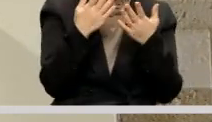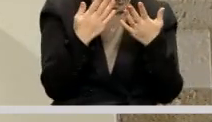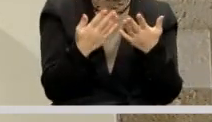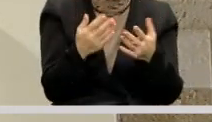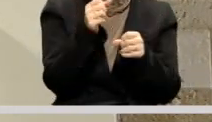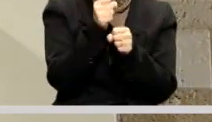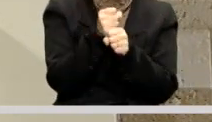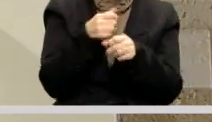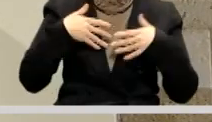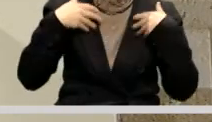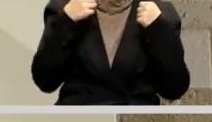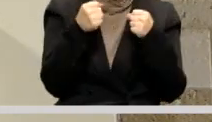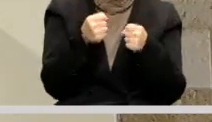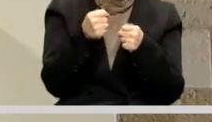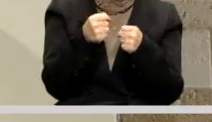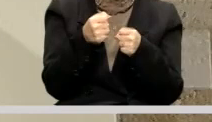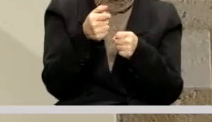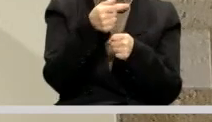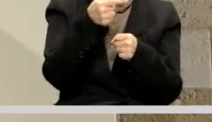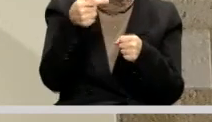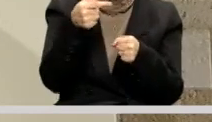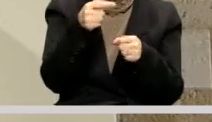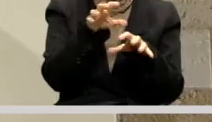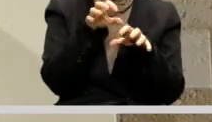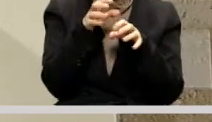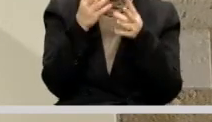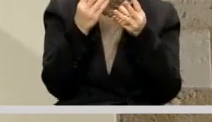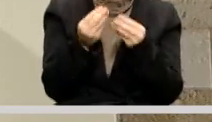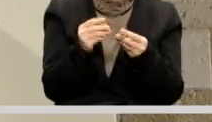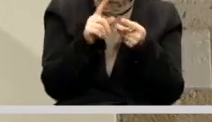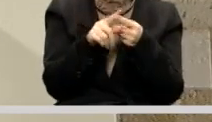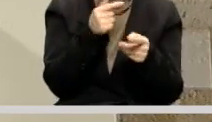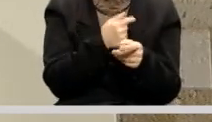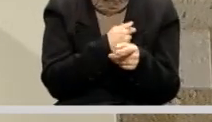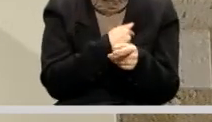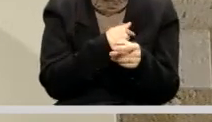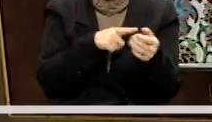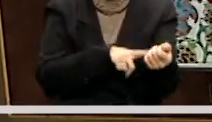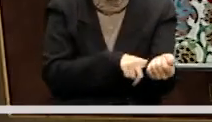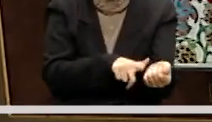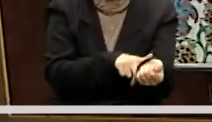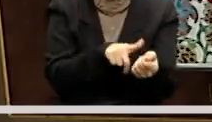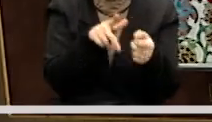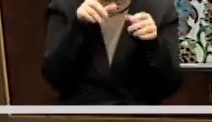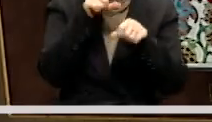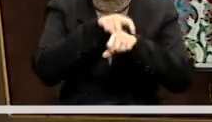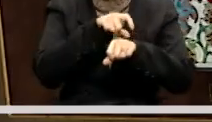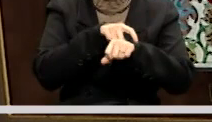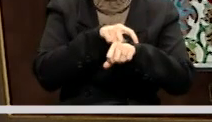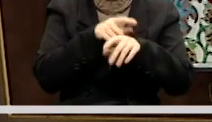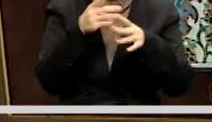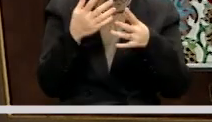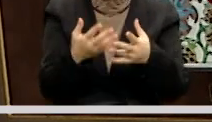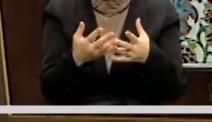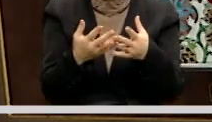genel sağlığımızı olumsuz etkiliyorlar. Aynı zamanda kalp ve damar hastalıklarına karşı da oldukça yatkınlığı artıran